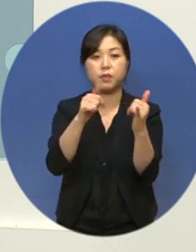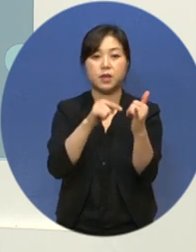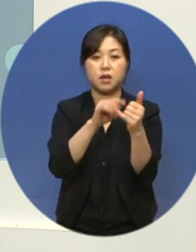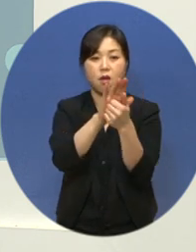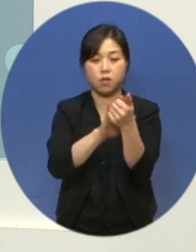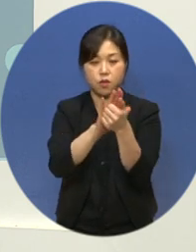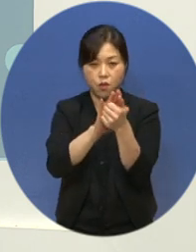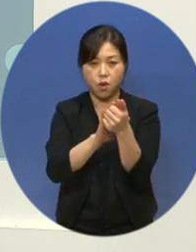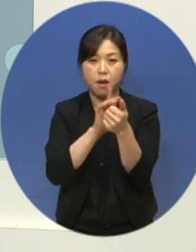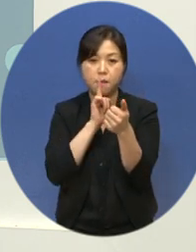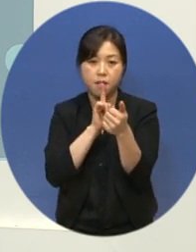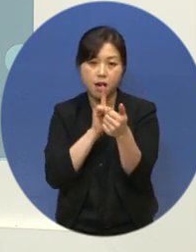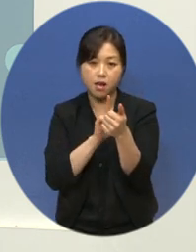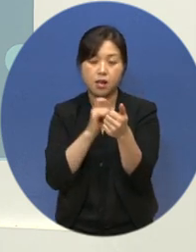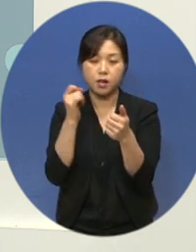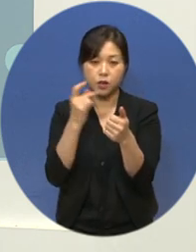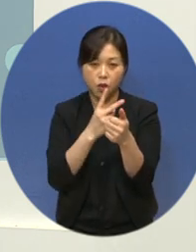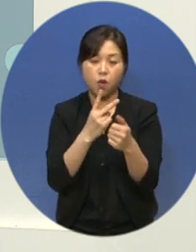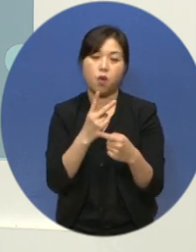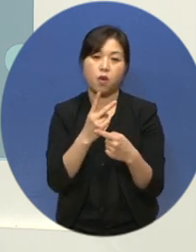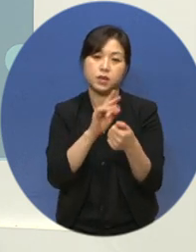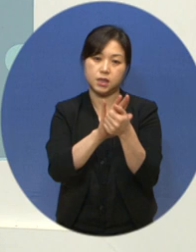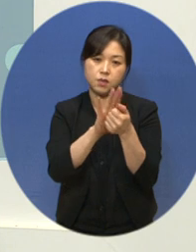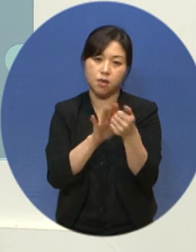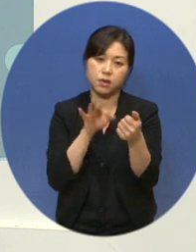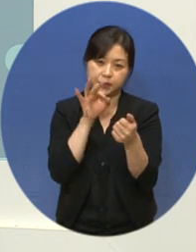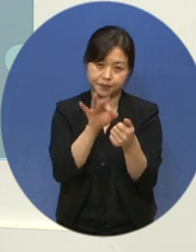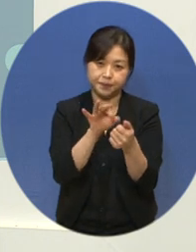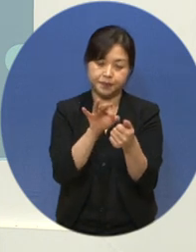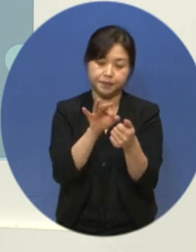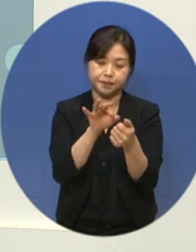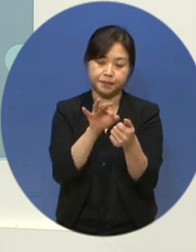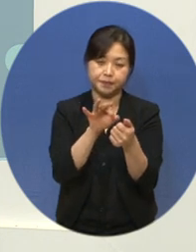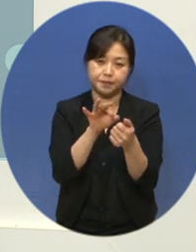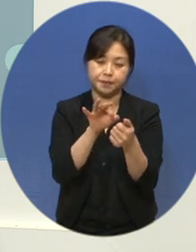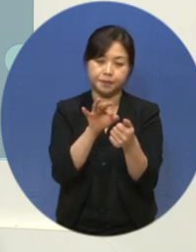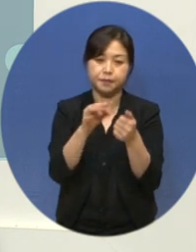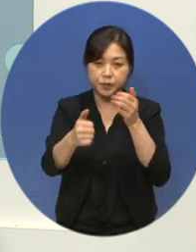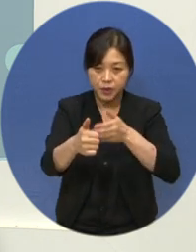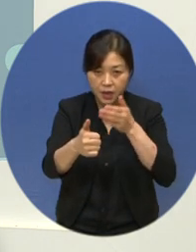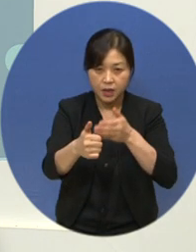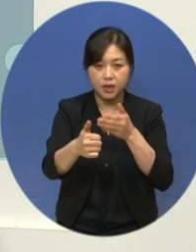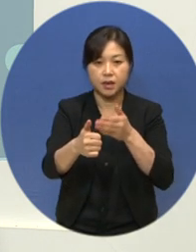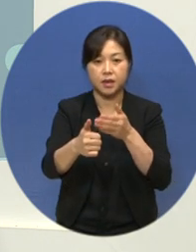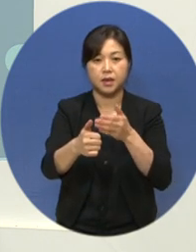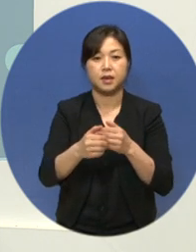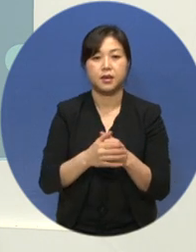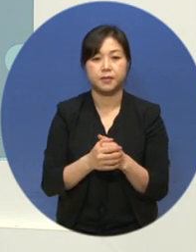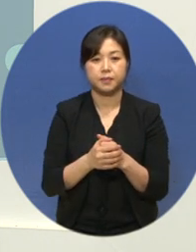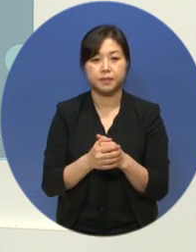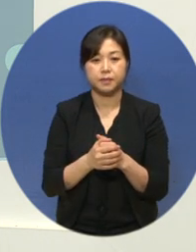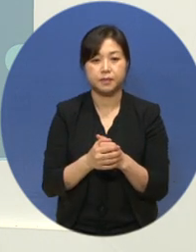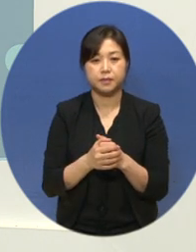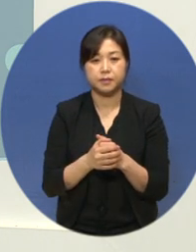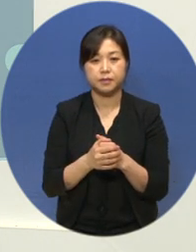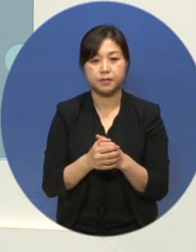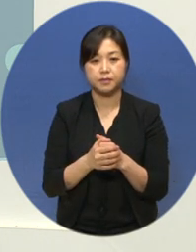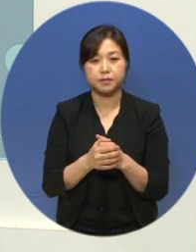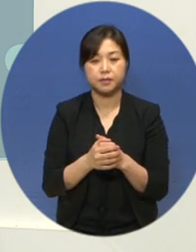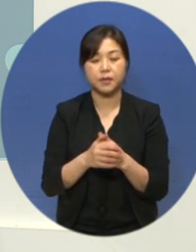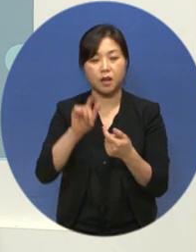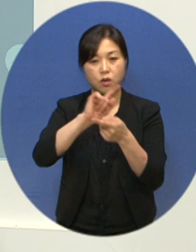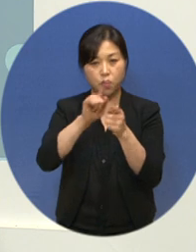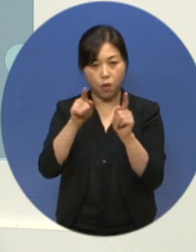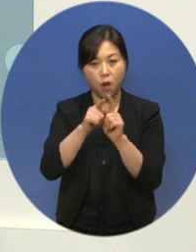경로와 위로의 말씀과 또 성금을 좀 보내주시면 그럼 아 2000 그래서 우리가